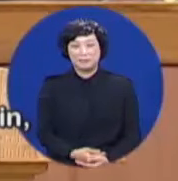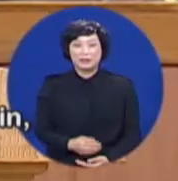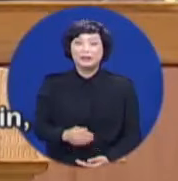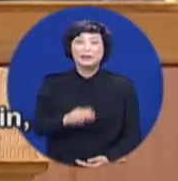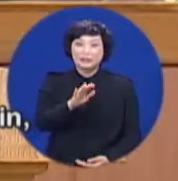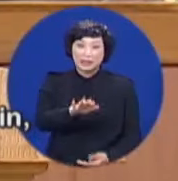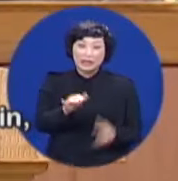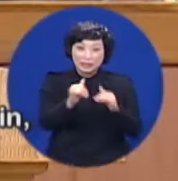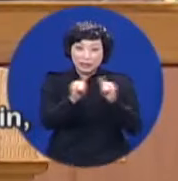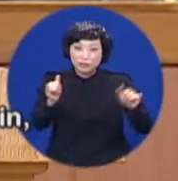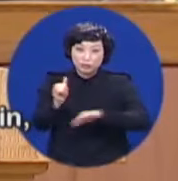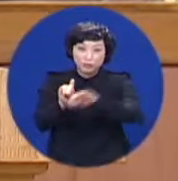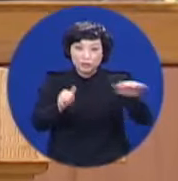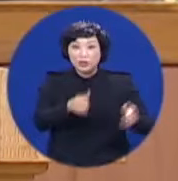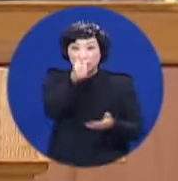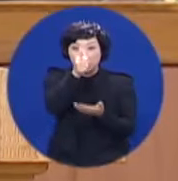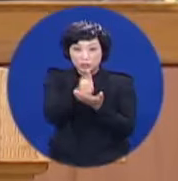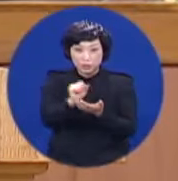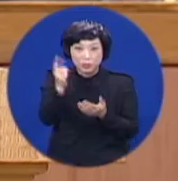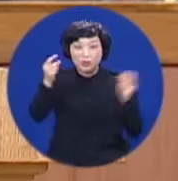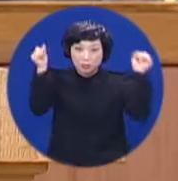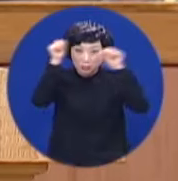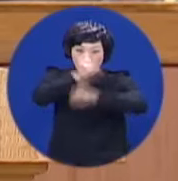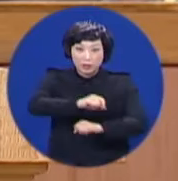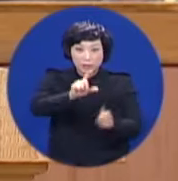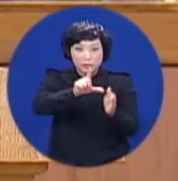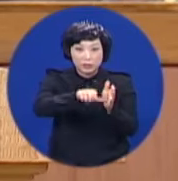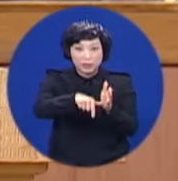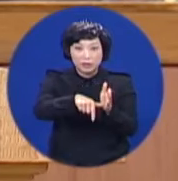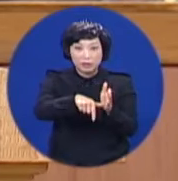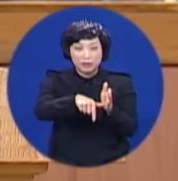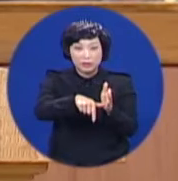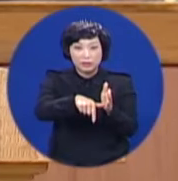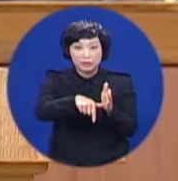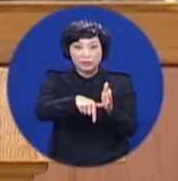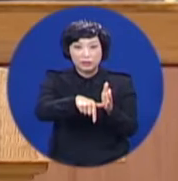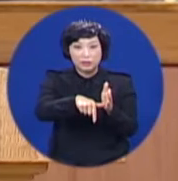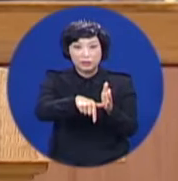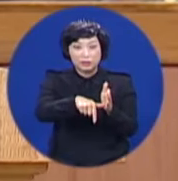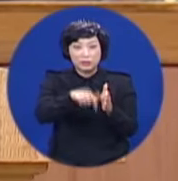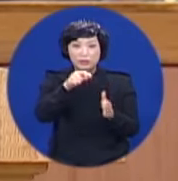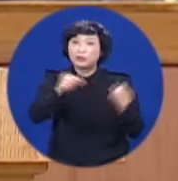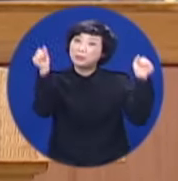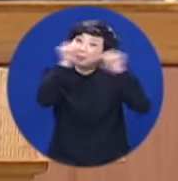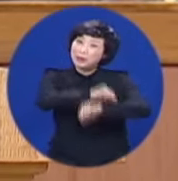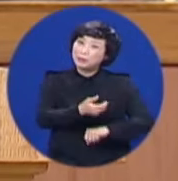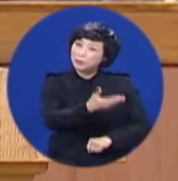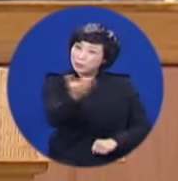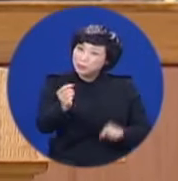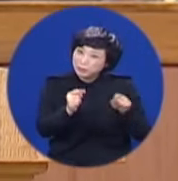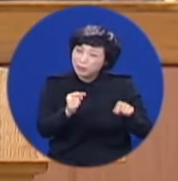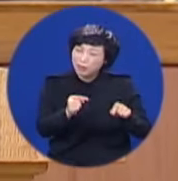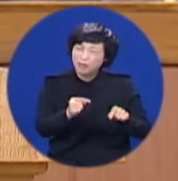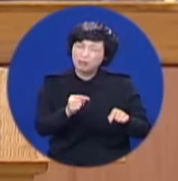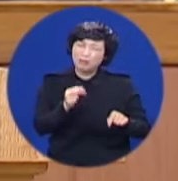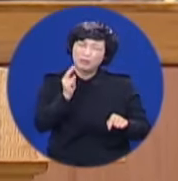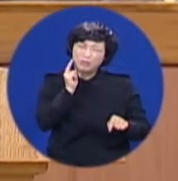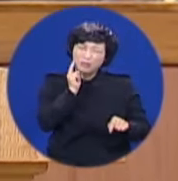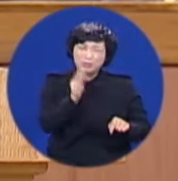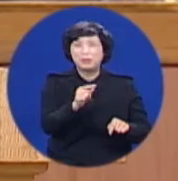인류가 죄로 멸망하게 될 때 이 멸망이 얼마나